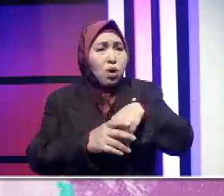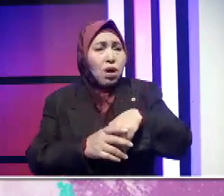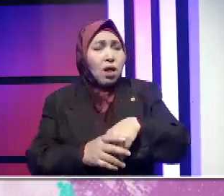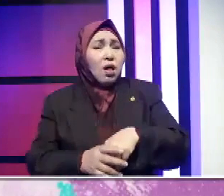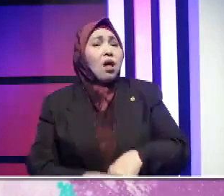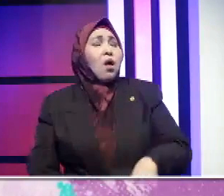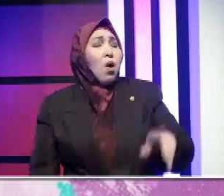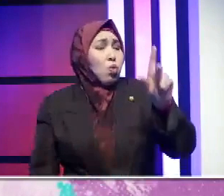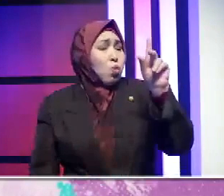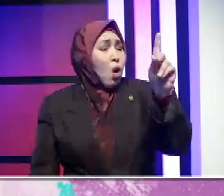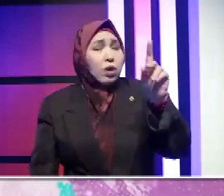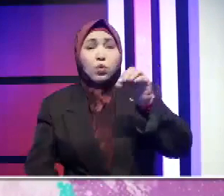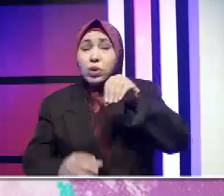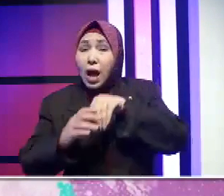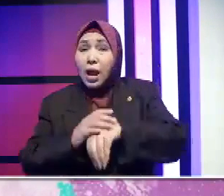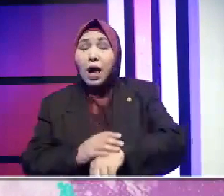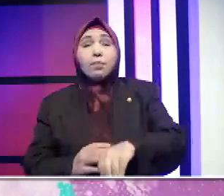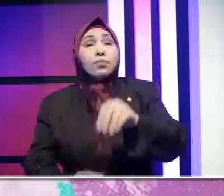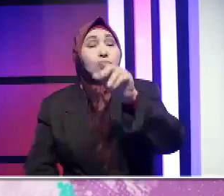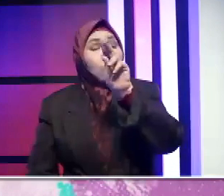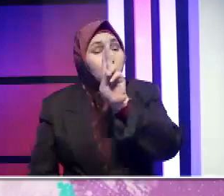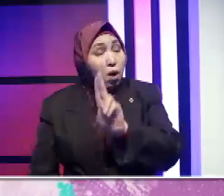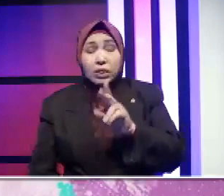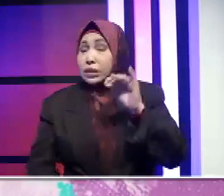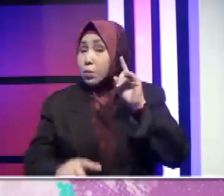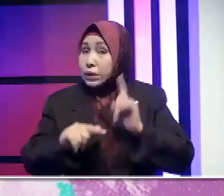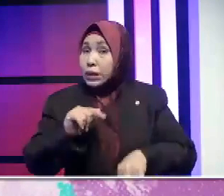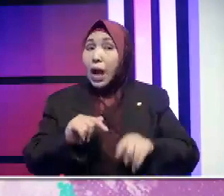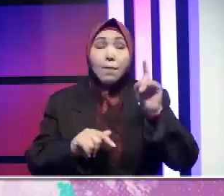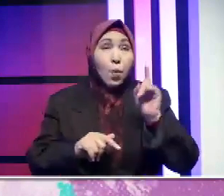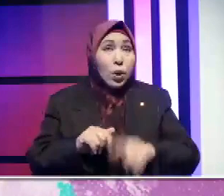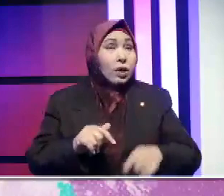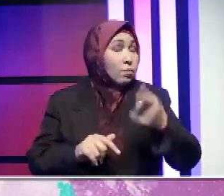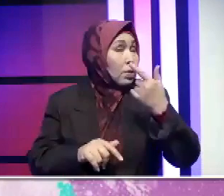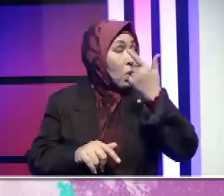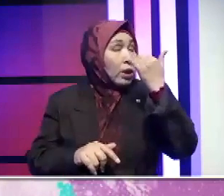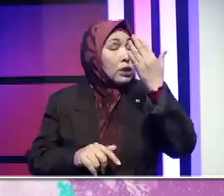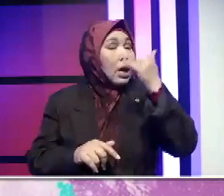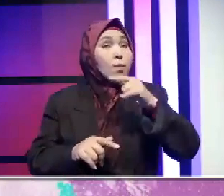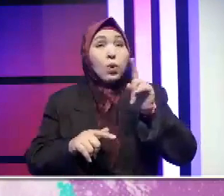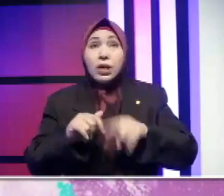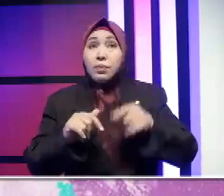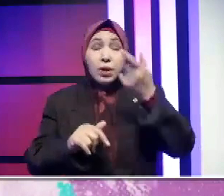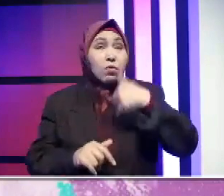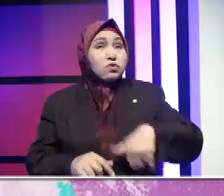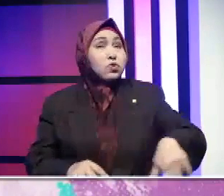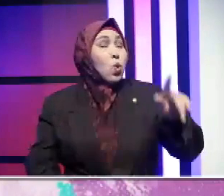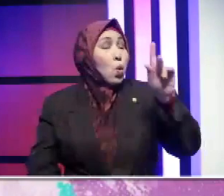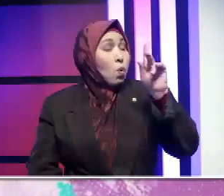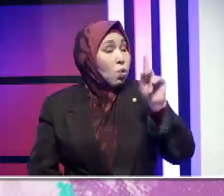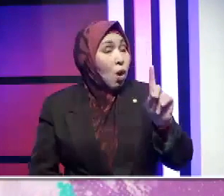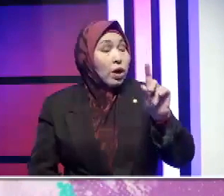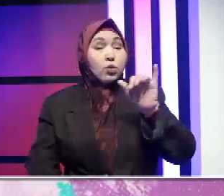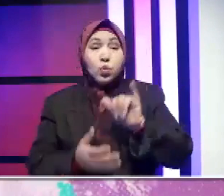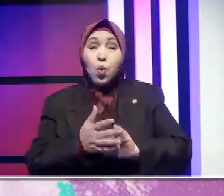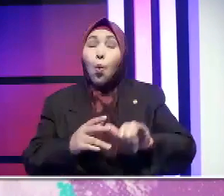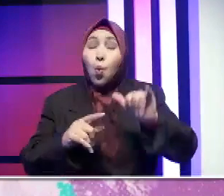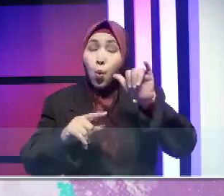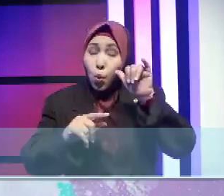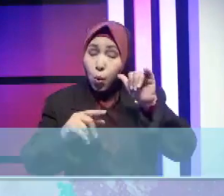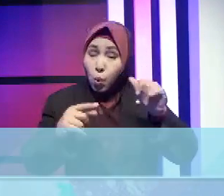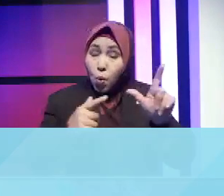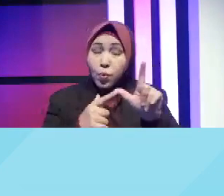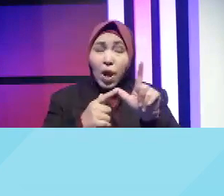tak faroqtu forward to pun tak boleh tak boleh sebab huruf-huruf yang kuat tak boleh masuk